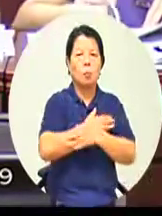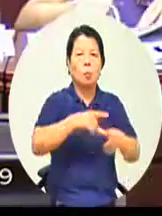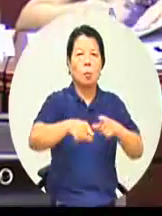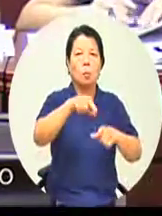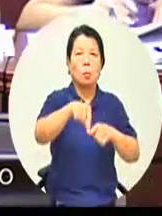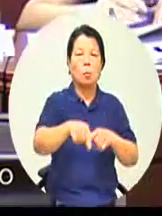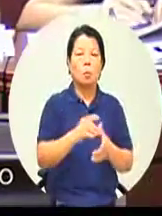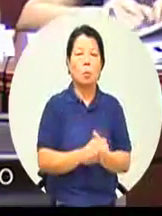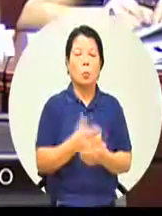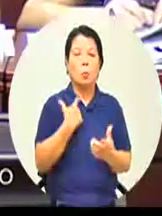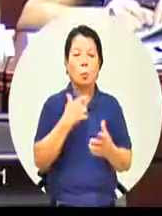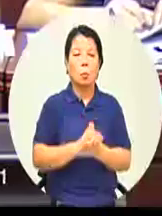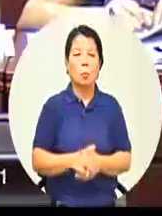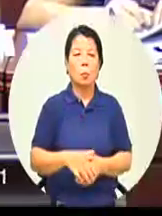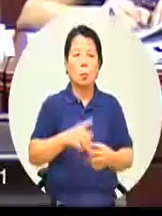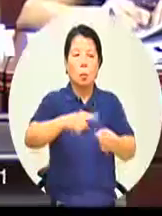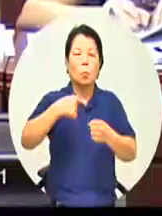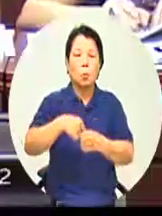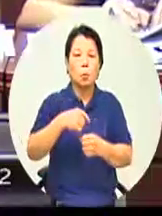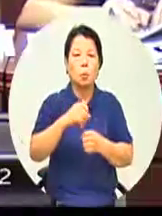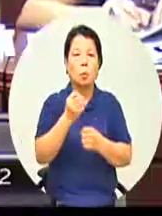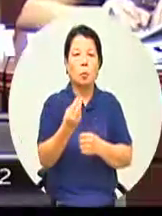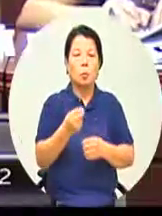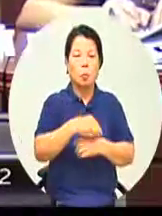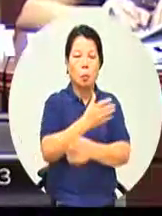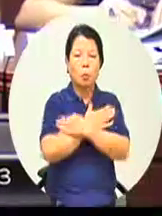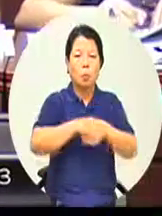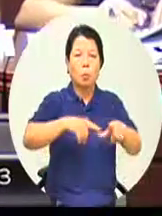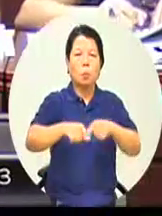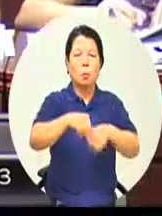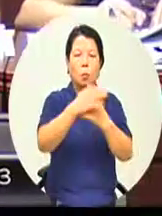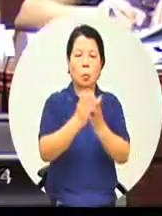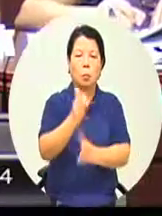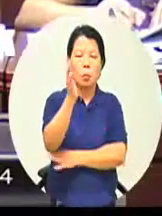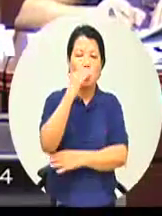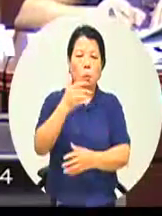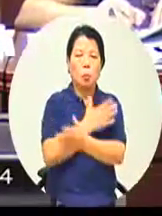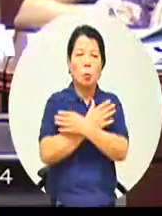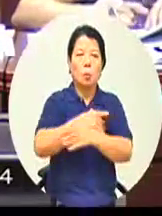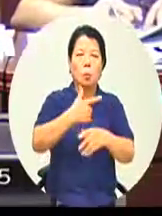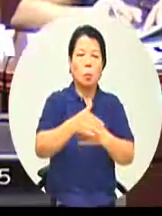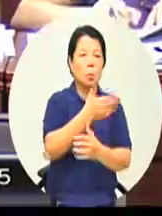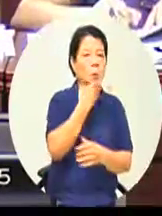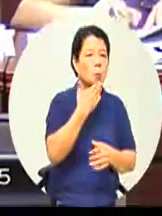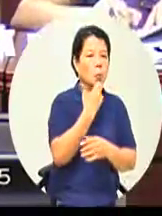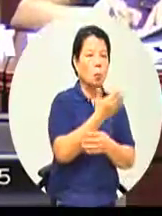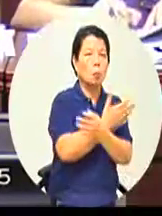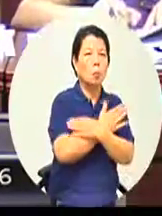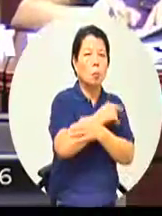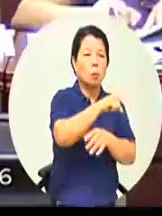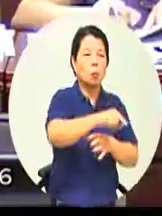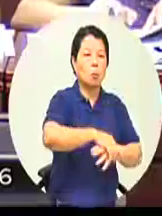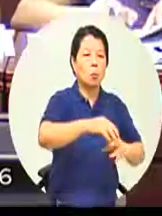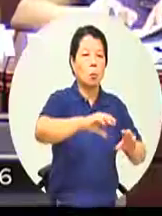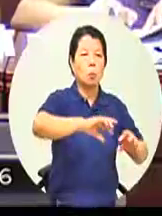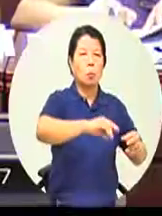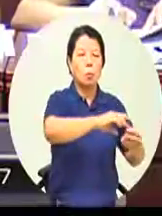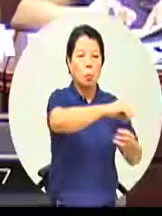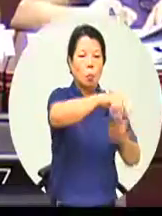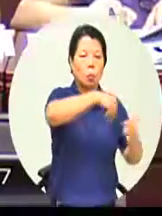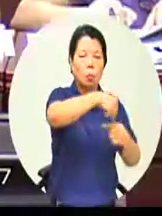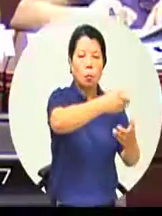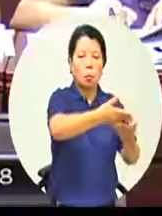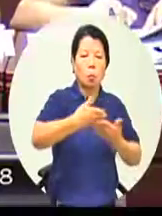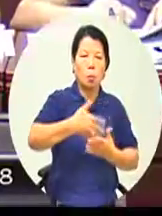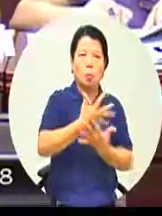意思就是说非营利幼儿园为主，然后有公幼的增加，可能有些私立的优质的转接一些学生的